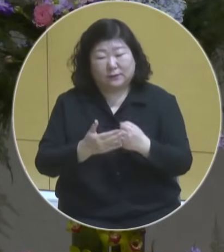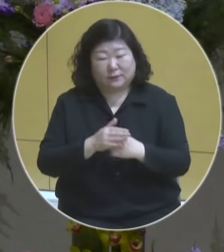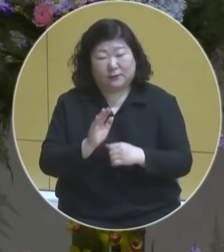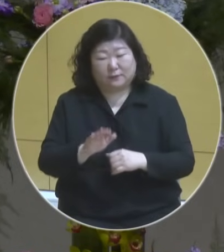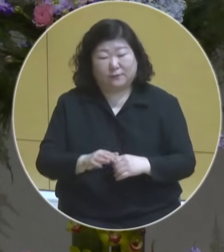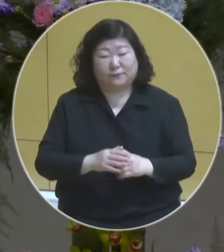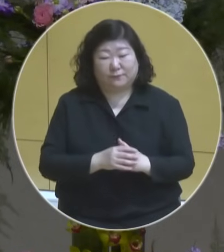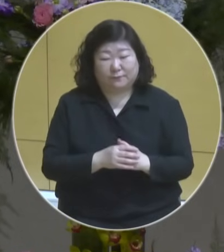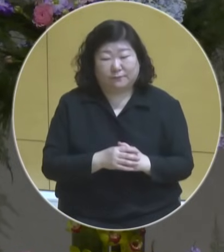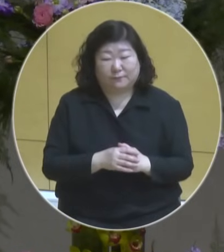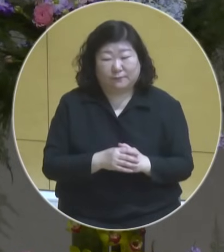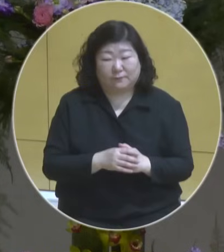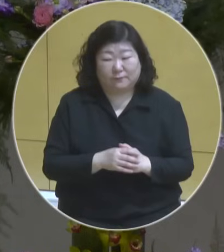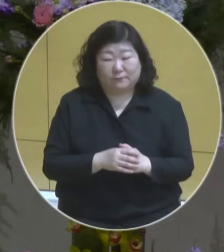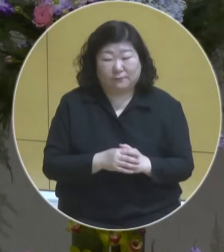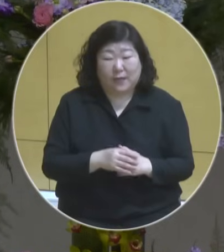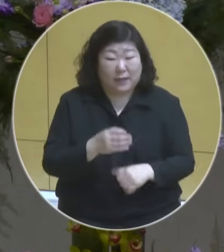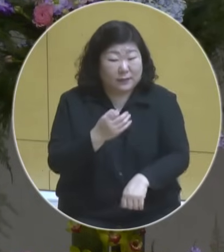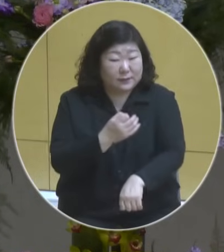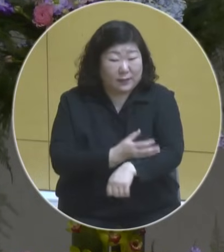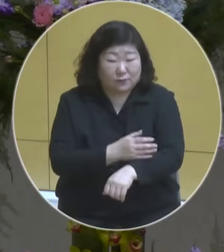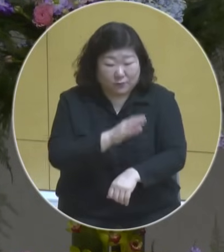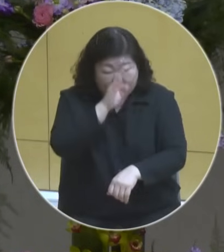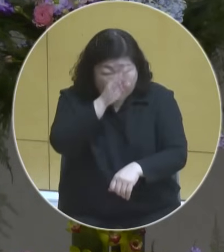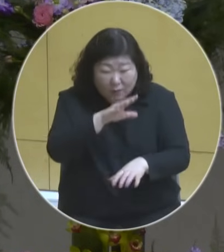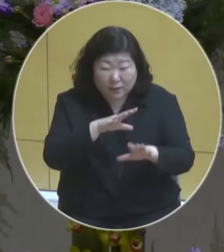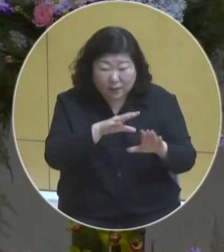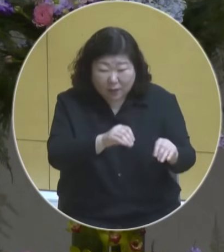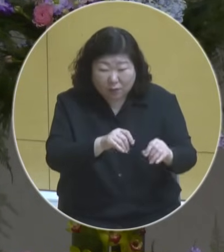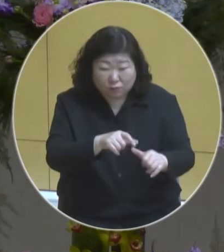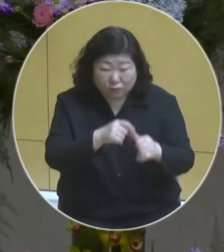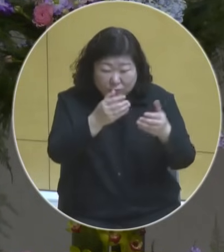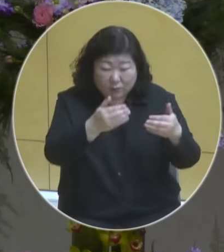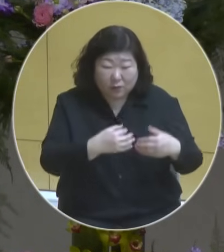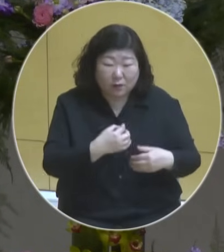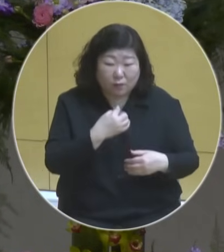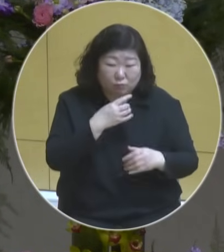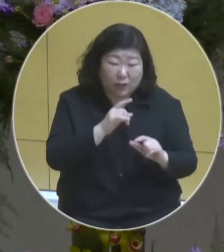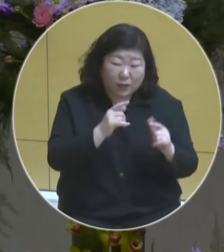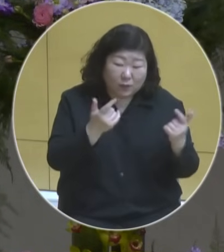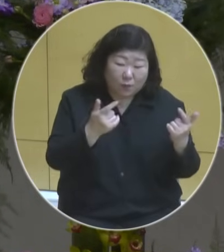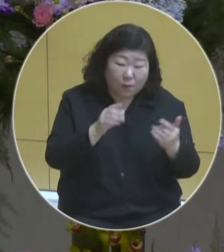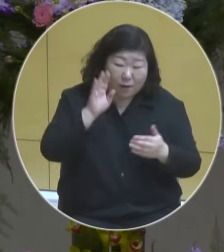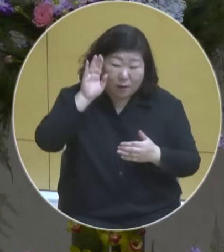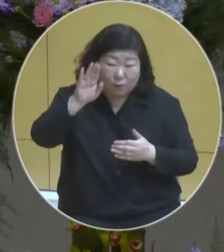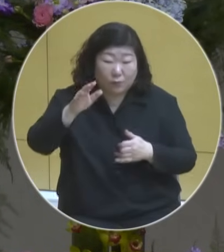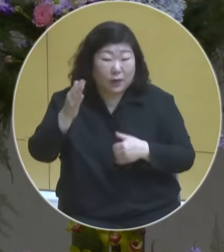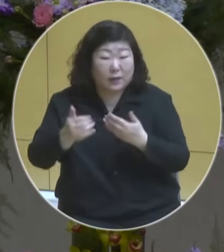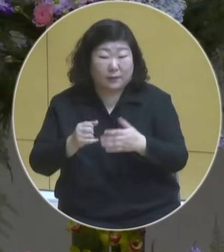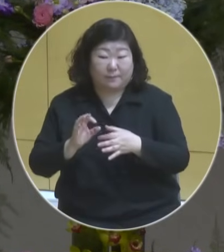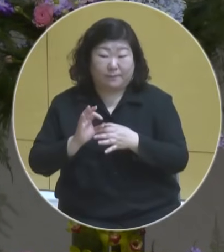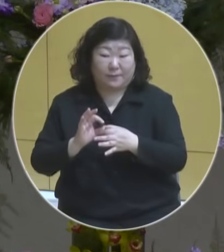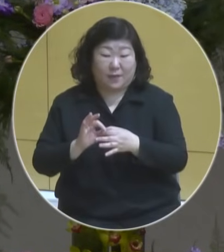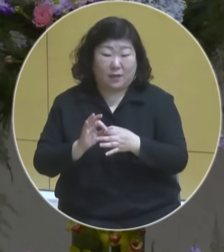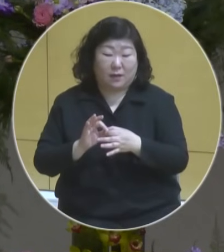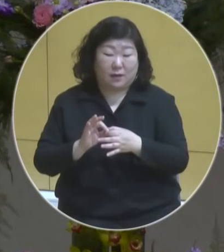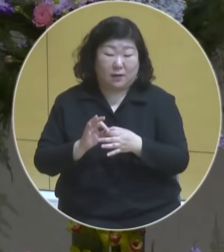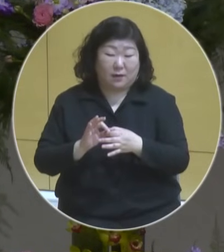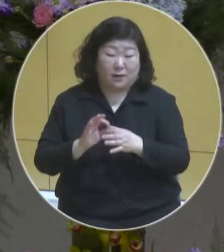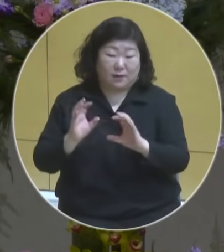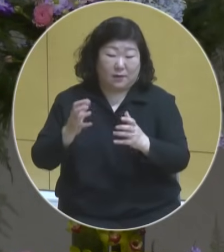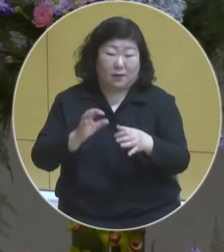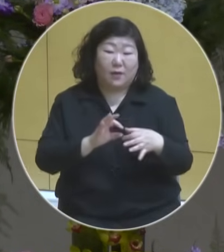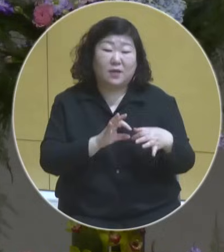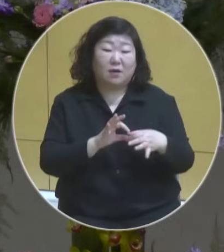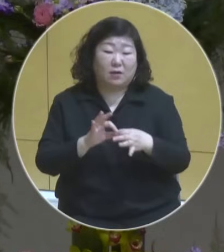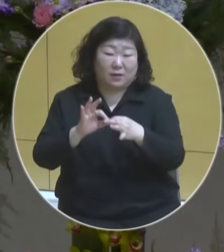은혜입니다 그래서 단순히 질병이고 구원을 얻는 것만이 아니라 앞으로는 하나님 나라와 연결되 있다는 것을 말씀해 주고